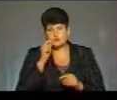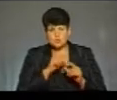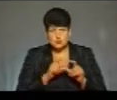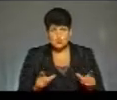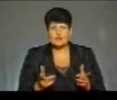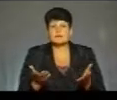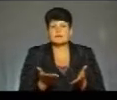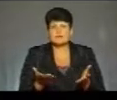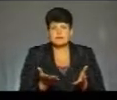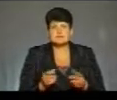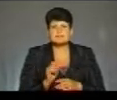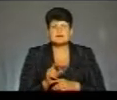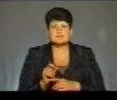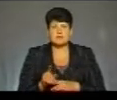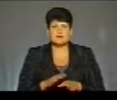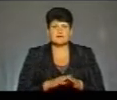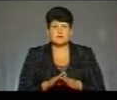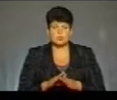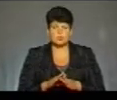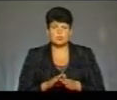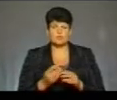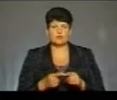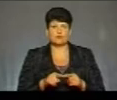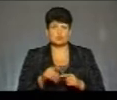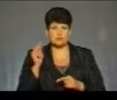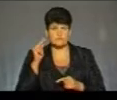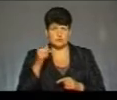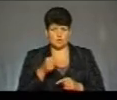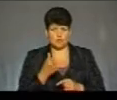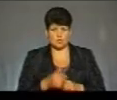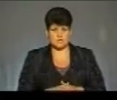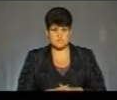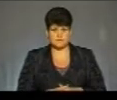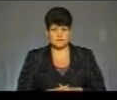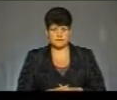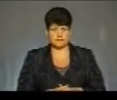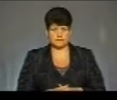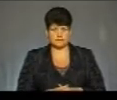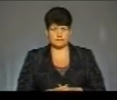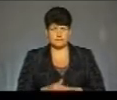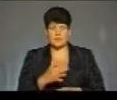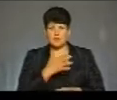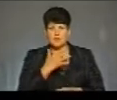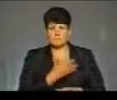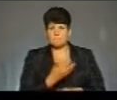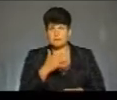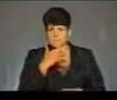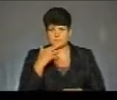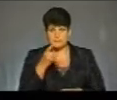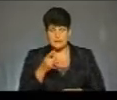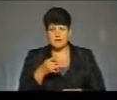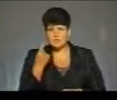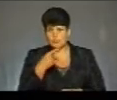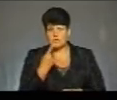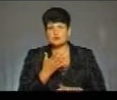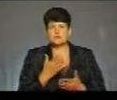які завдання виконуються у цьому навчальному році. Ми неодноразово говорили про те, що відбувається